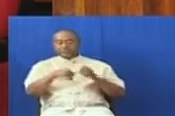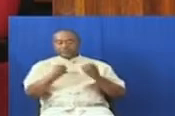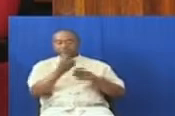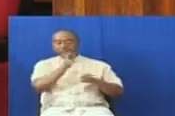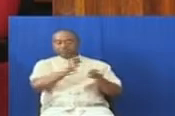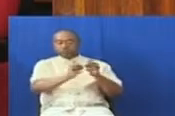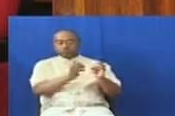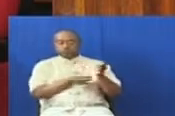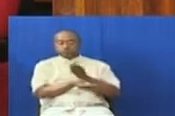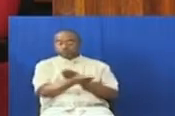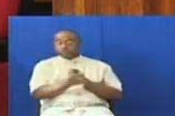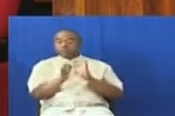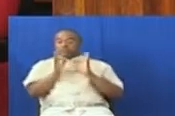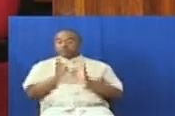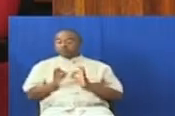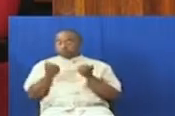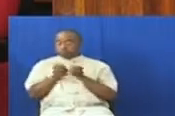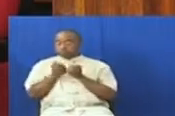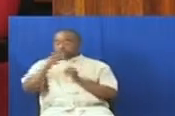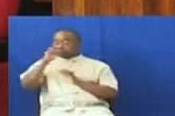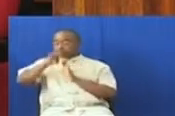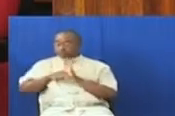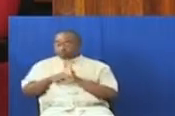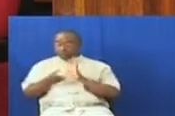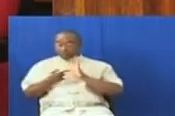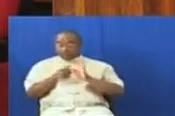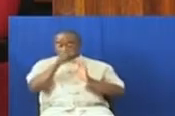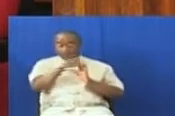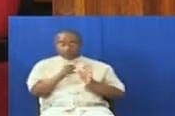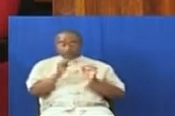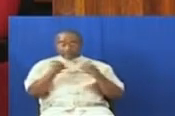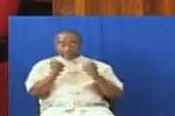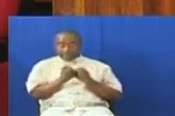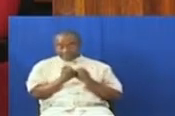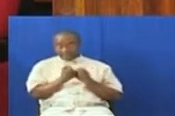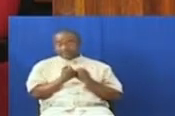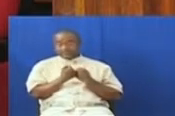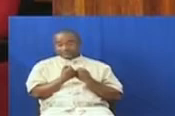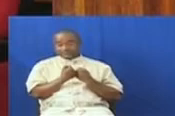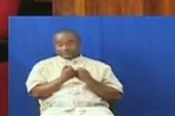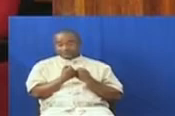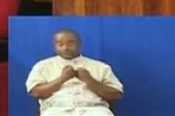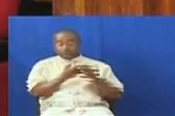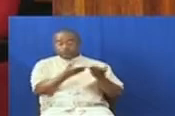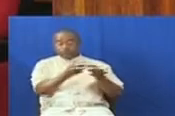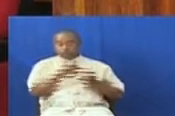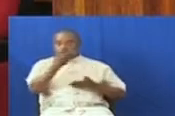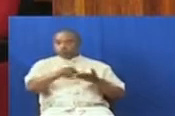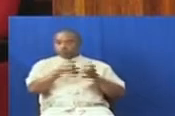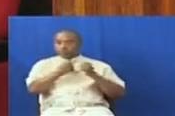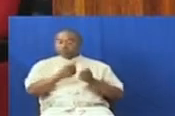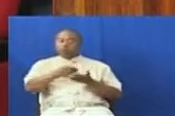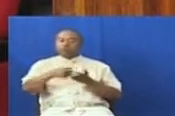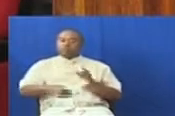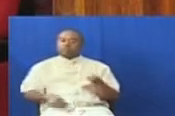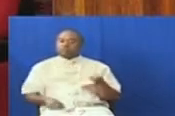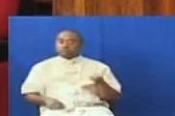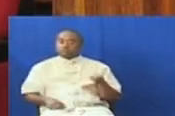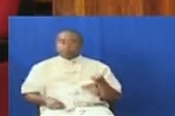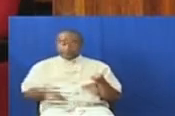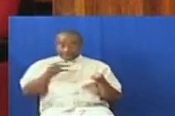utasaidia watu watakukuru wanapochukua document waandike in writing kwamba document hii tumeichukua na kala